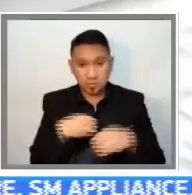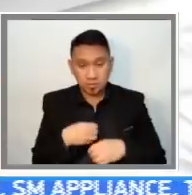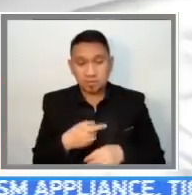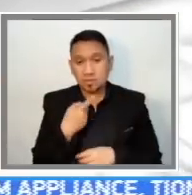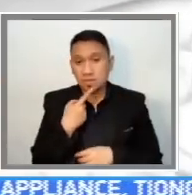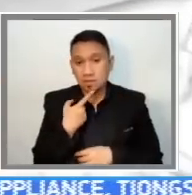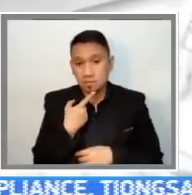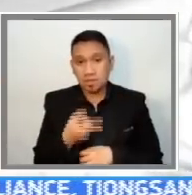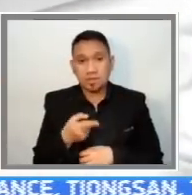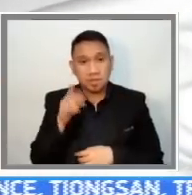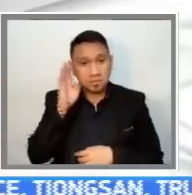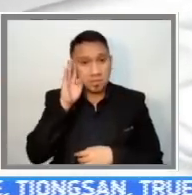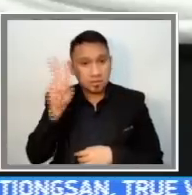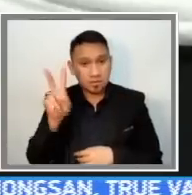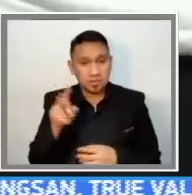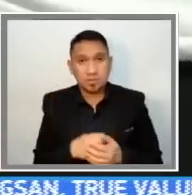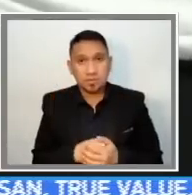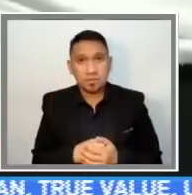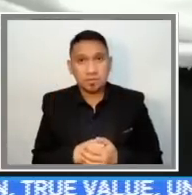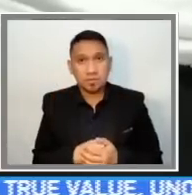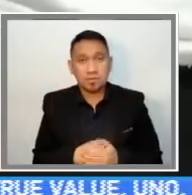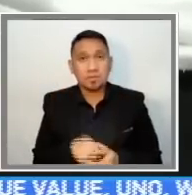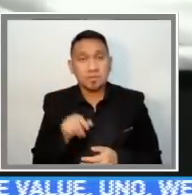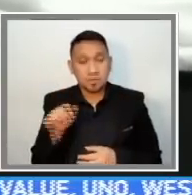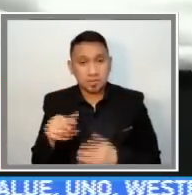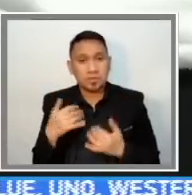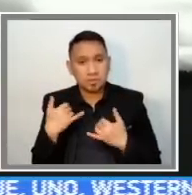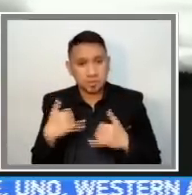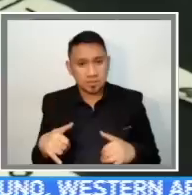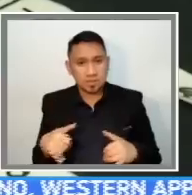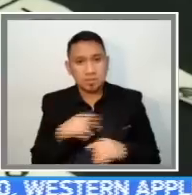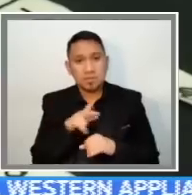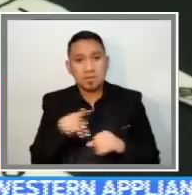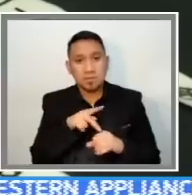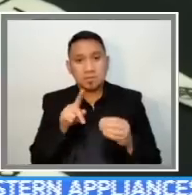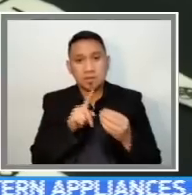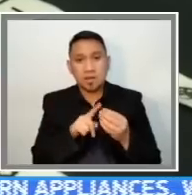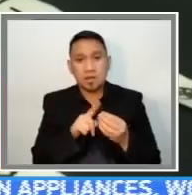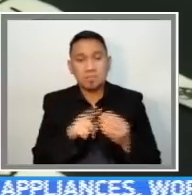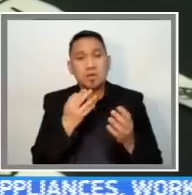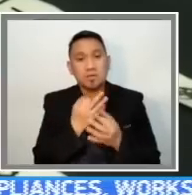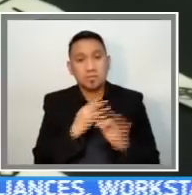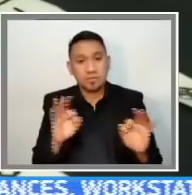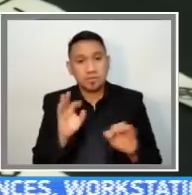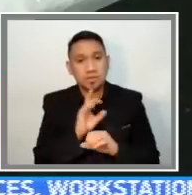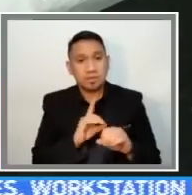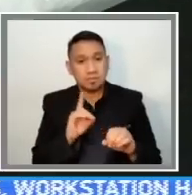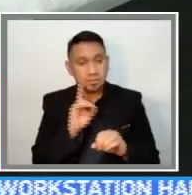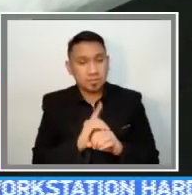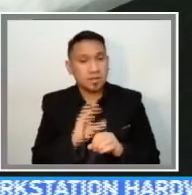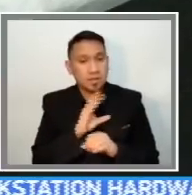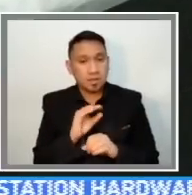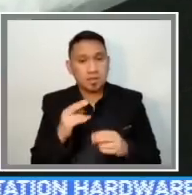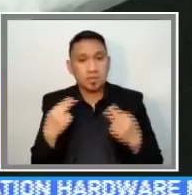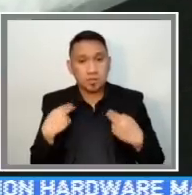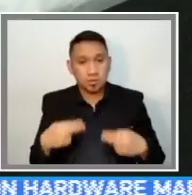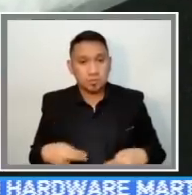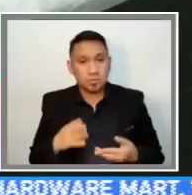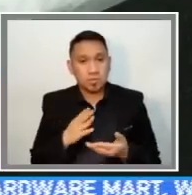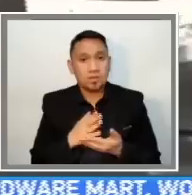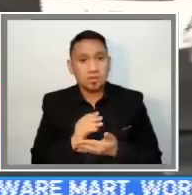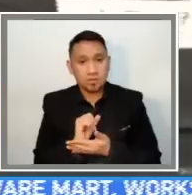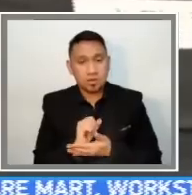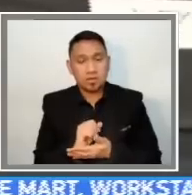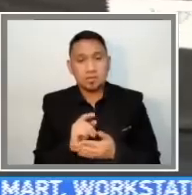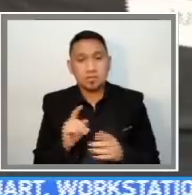na mananatiling active player ang Pilipinas sa usapin ng demokrasya at human rights basta't hindi ito taliwas sa interes ng